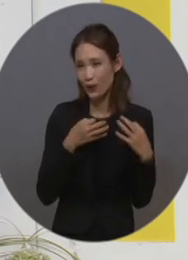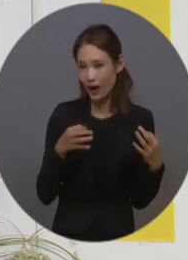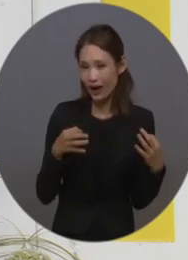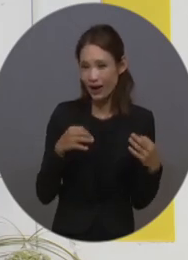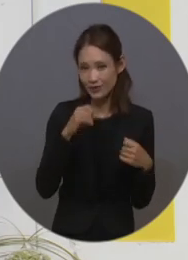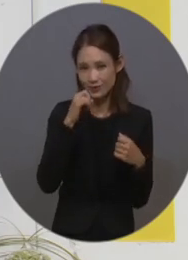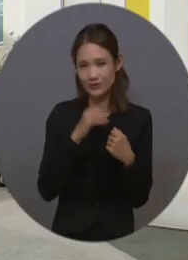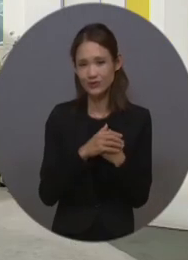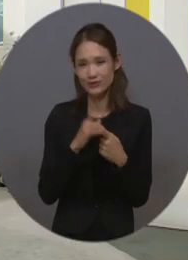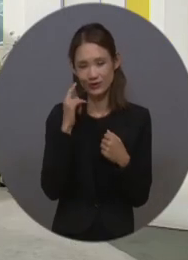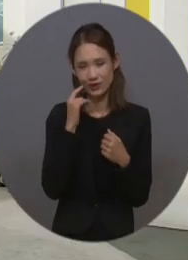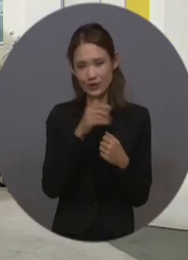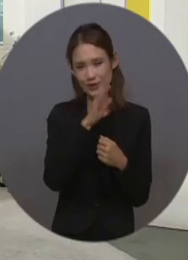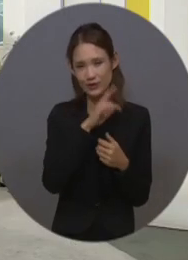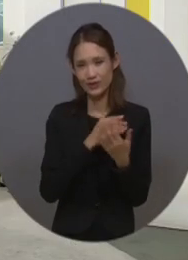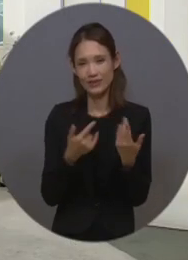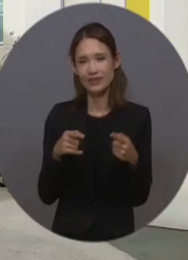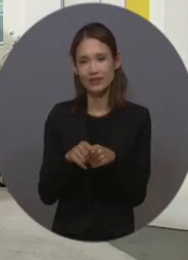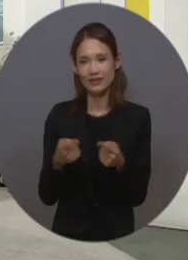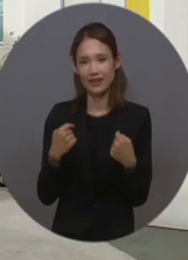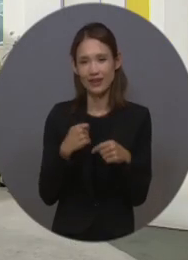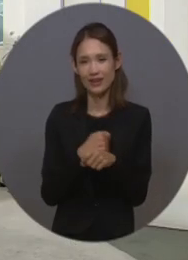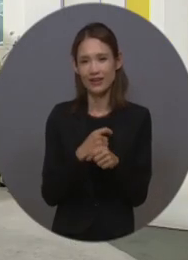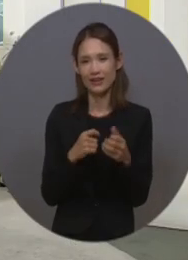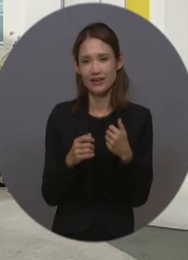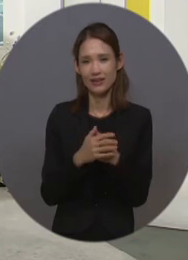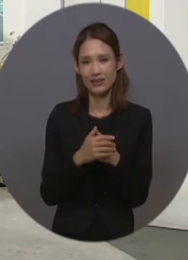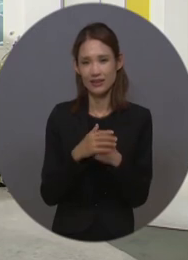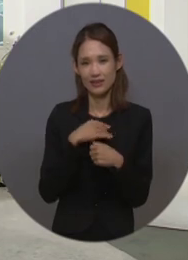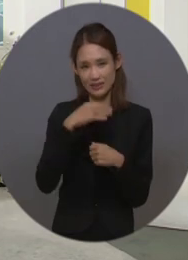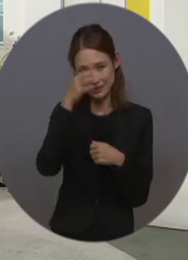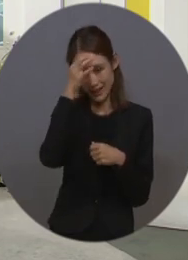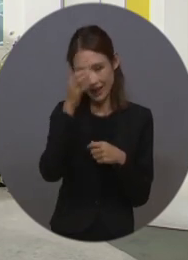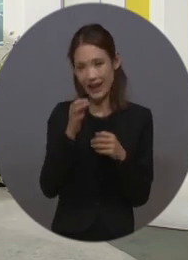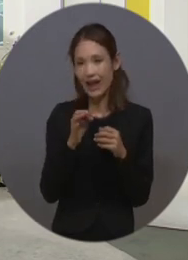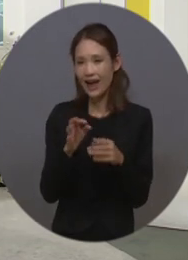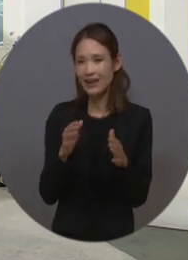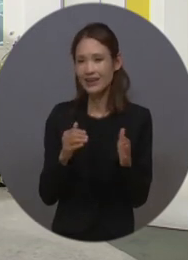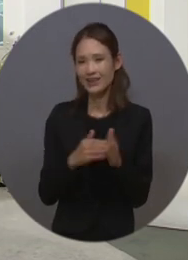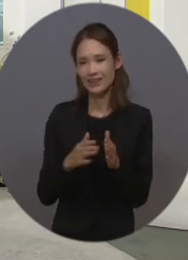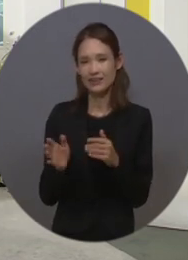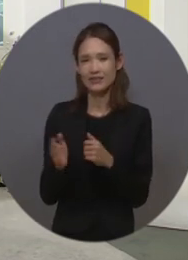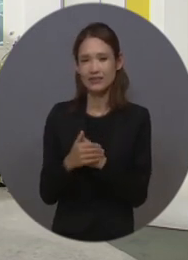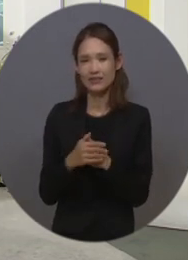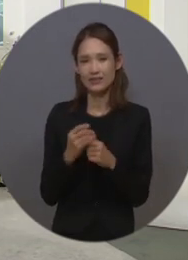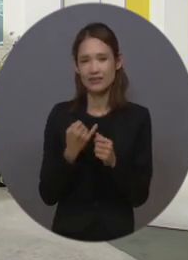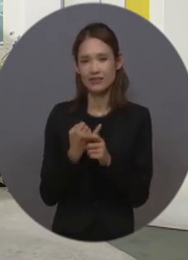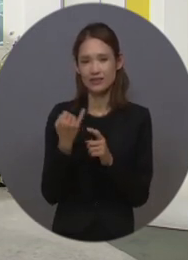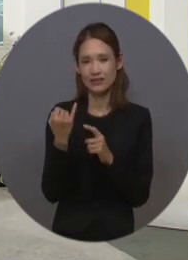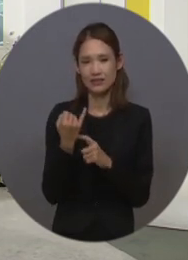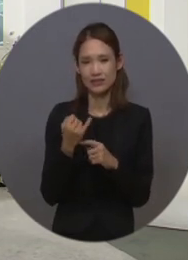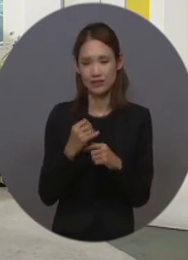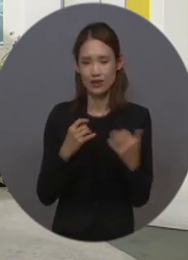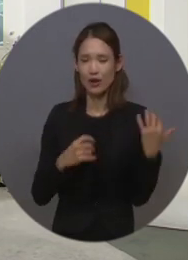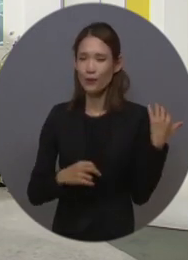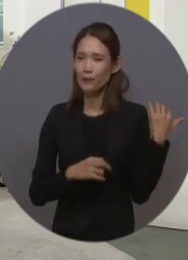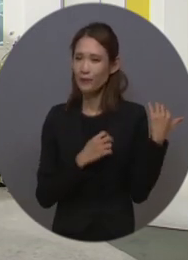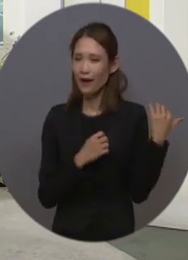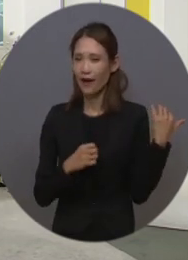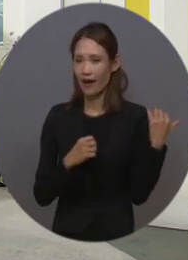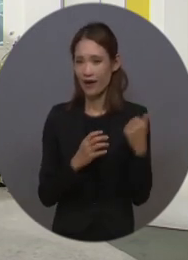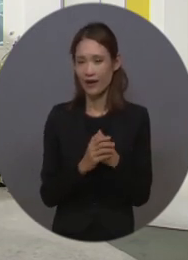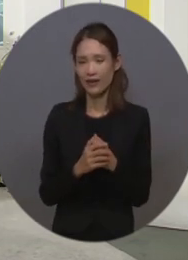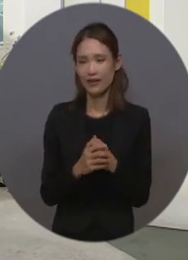영광이죠. 의원님 같이 하시자 그러면. 네, 네, 네. 네. 제가 재능 기부하겠습니다. 네. 아, 근데 이제 사모님하고 사모님도